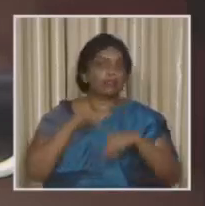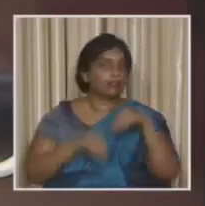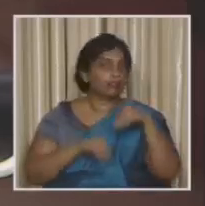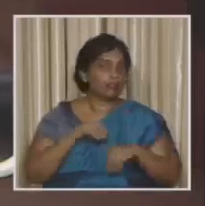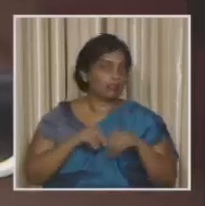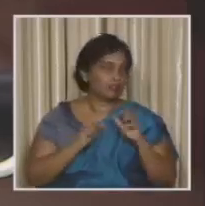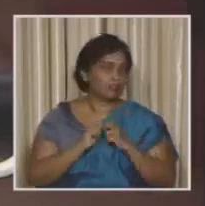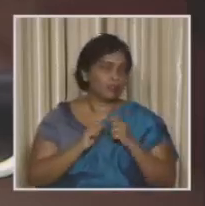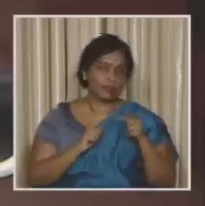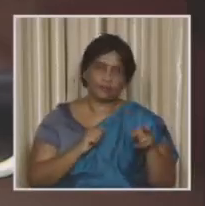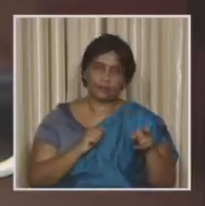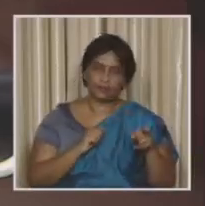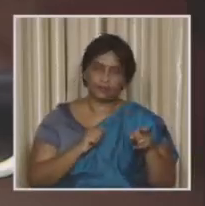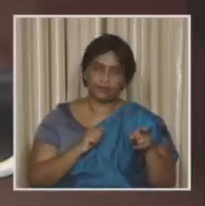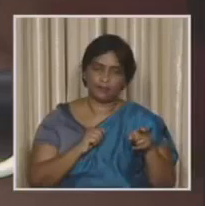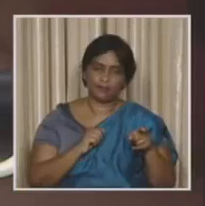දේශපාලනයක්.